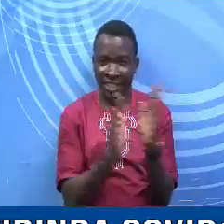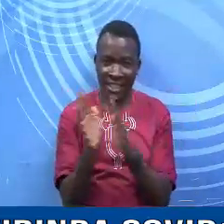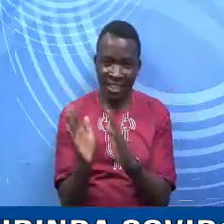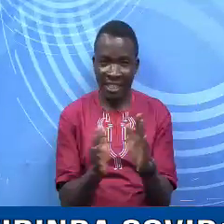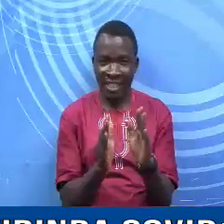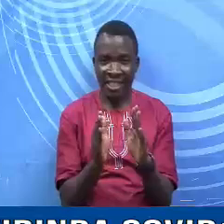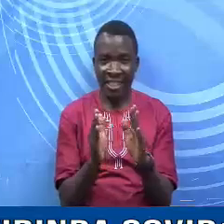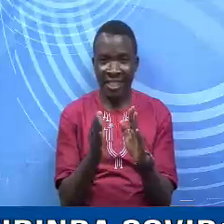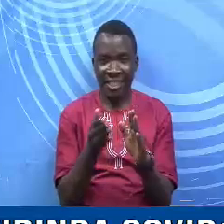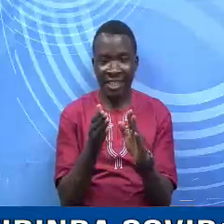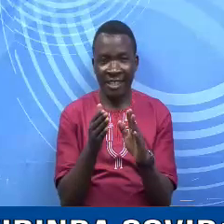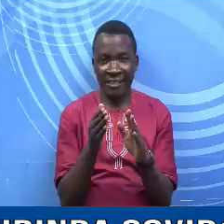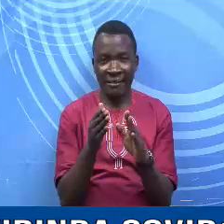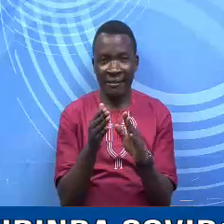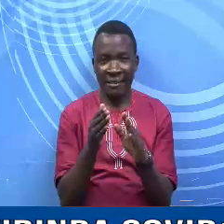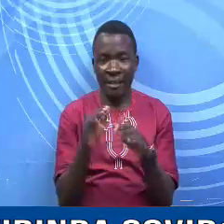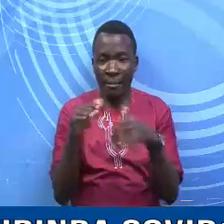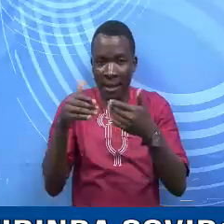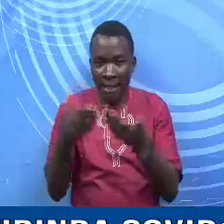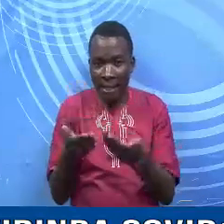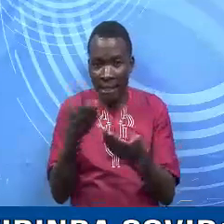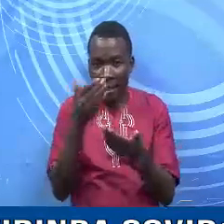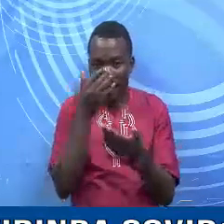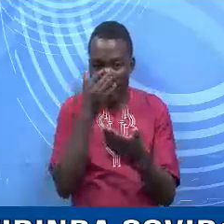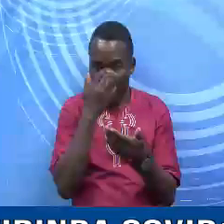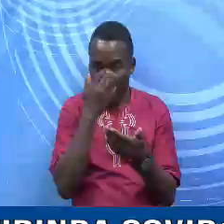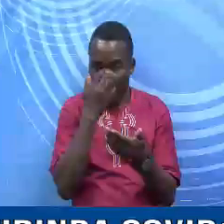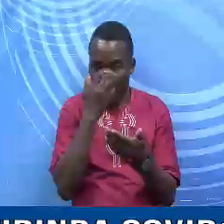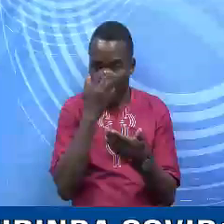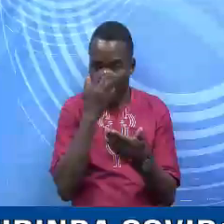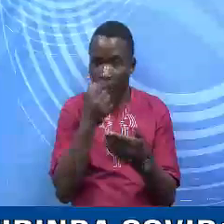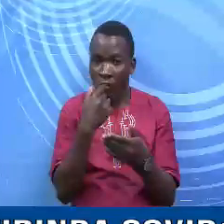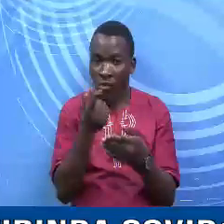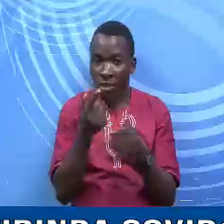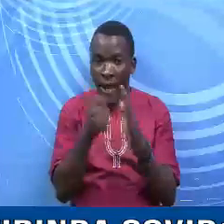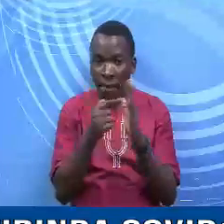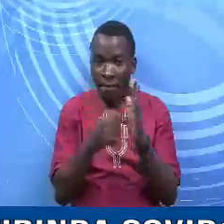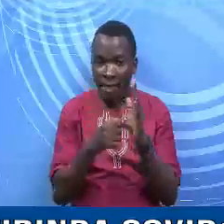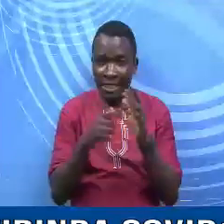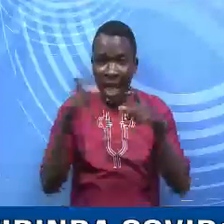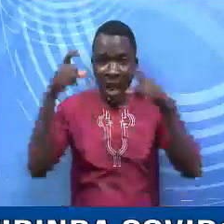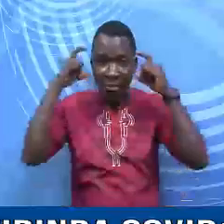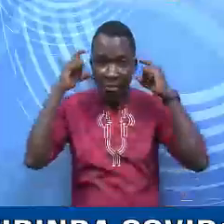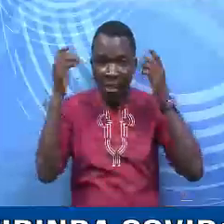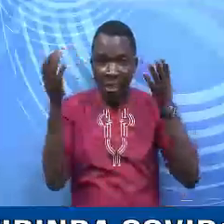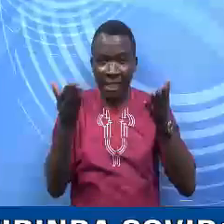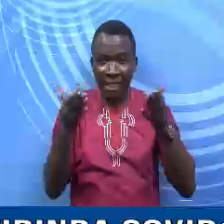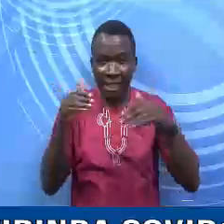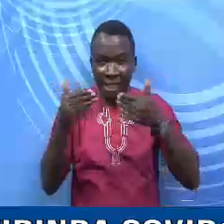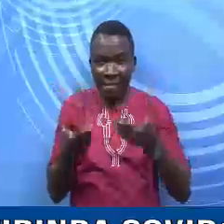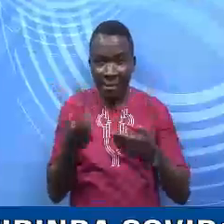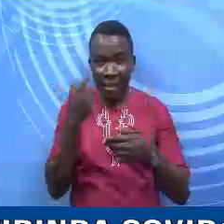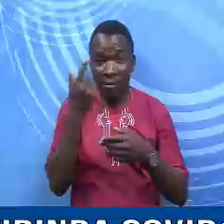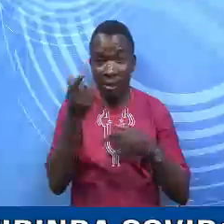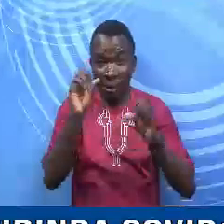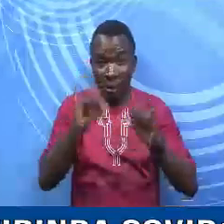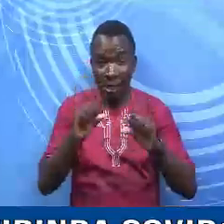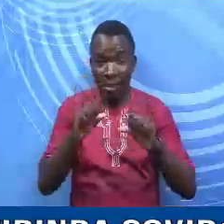zidafitutse none si kuzijya amabwiriza aho agapfukamunwa kari cyangwa ndimo ndareba nabura kambaye uyu